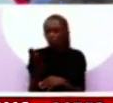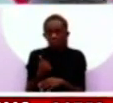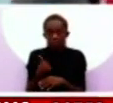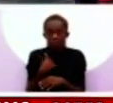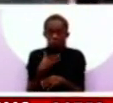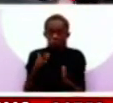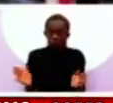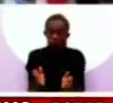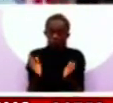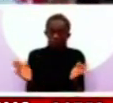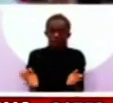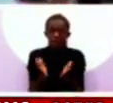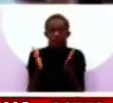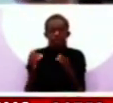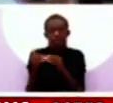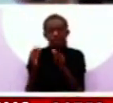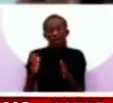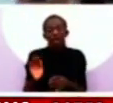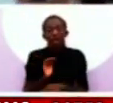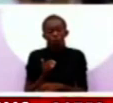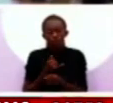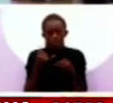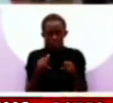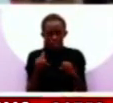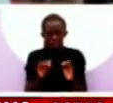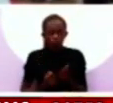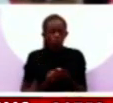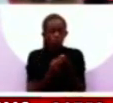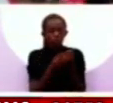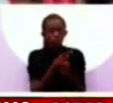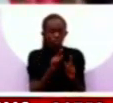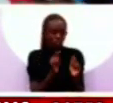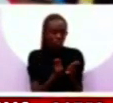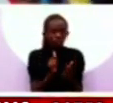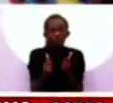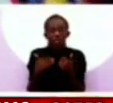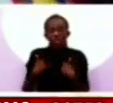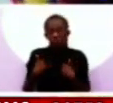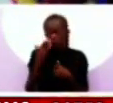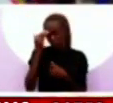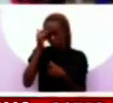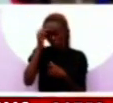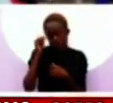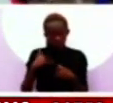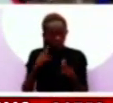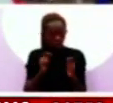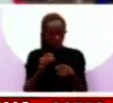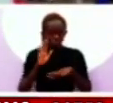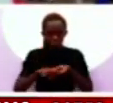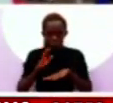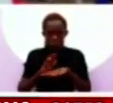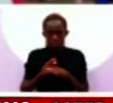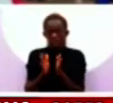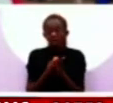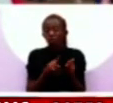sana kima vizi wetu wajib kort hizi teams ambo ziko kwa sababu kuna talanta mzuri na pia